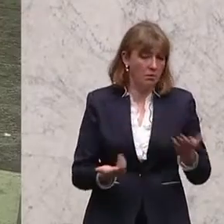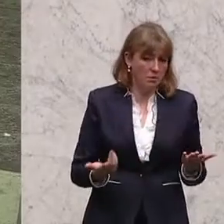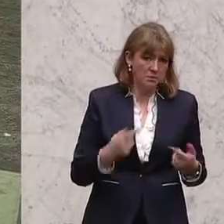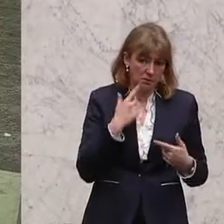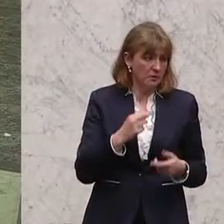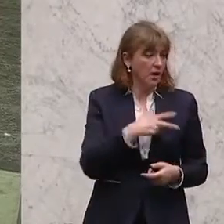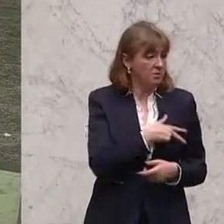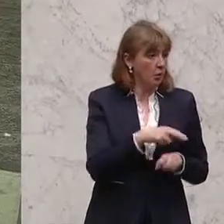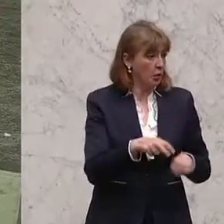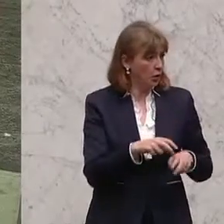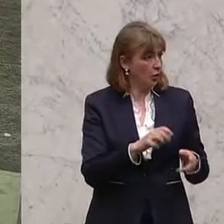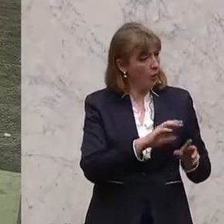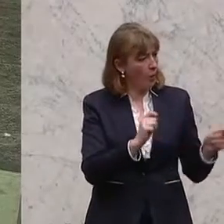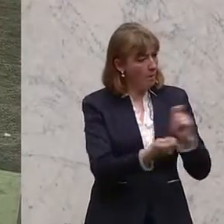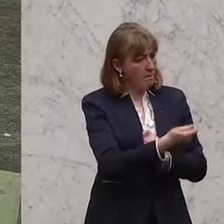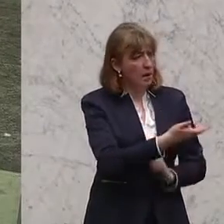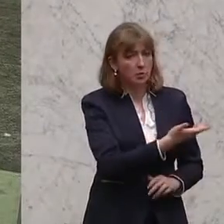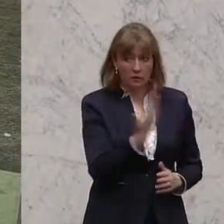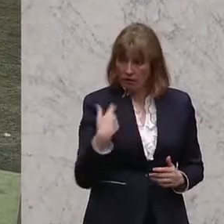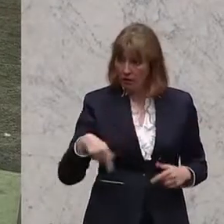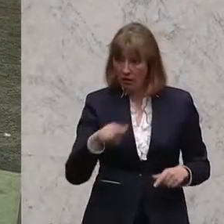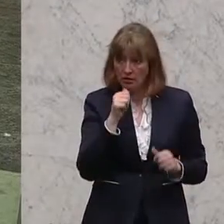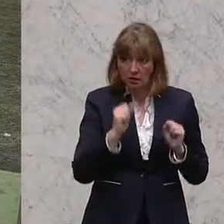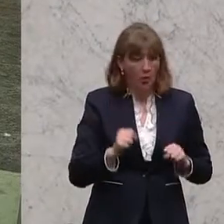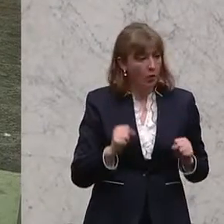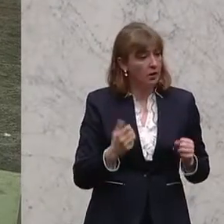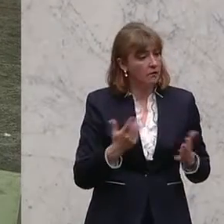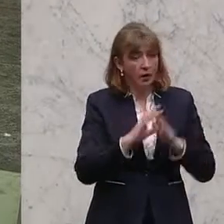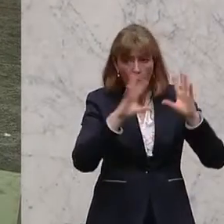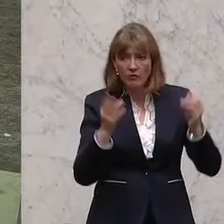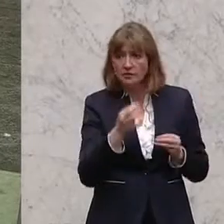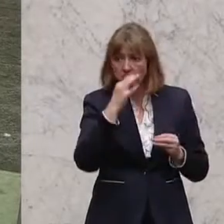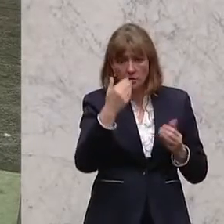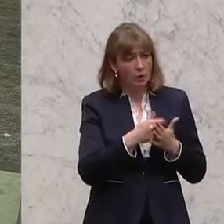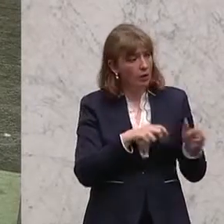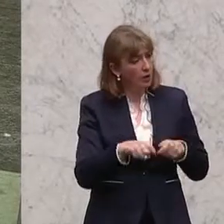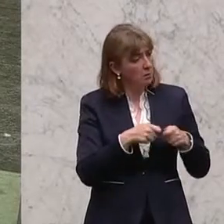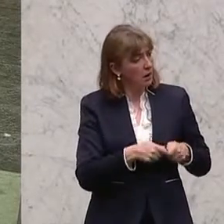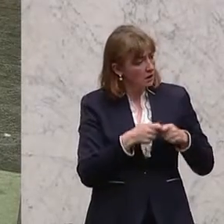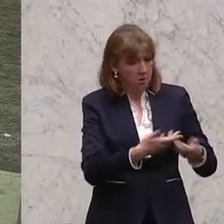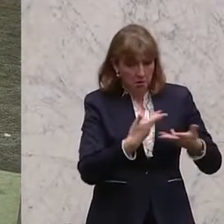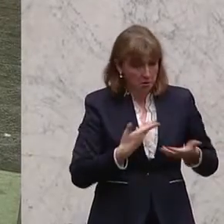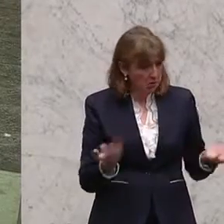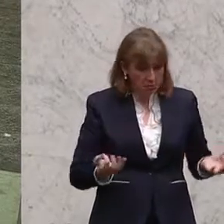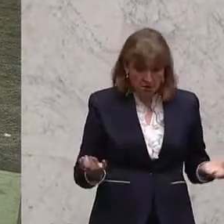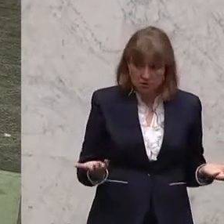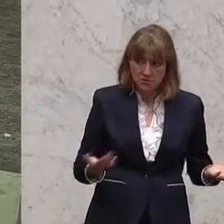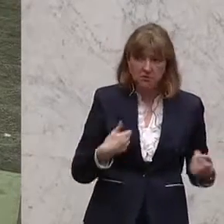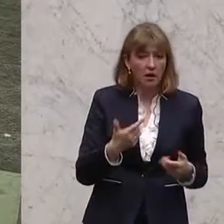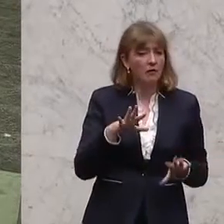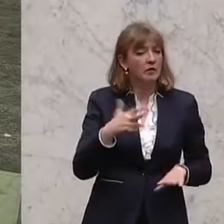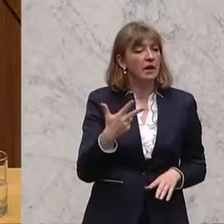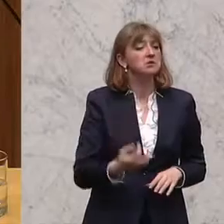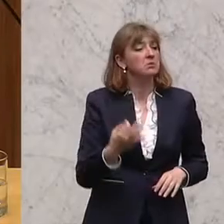Andersrum, bei der SPÖ-Regierungsumbildung. Es war uns nicht möglich, ein umfassendes Bild der neuen Regierungsmitglieder zu bekommen. Es gab zwar